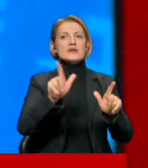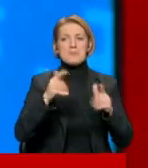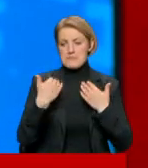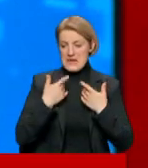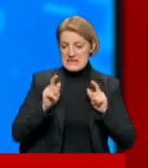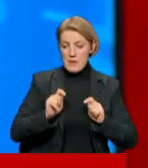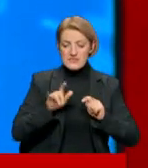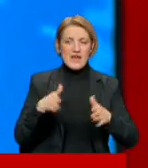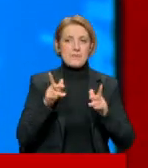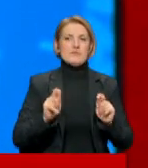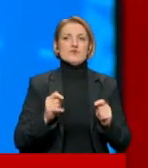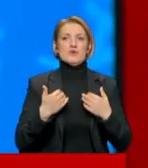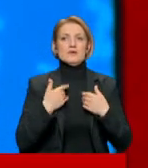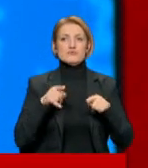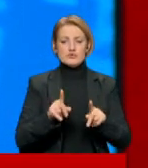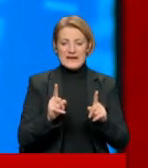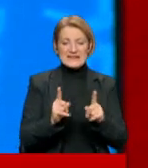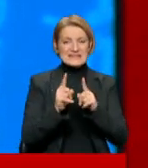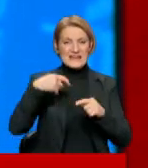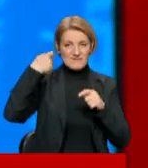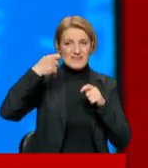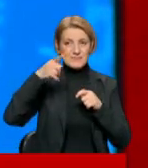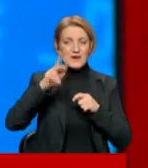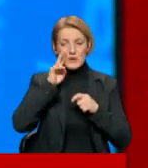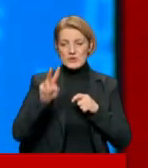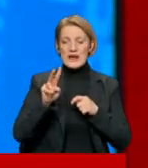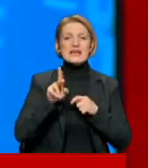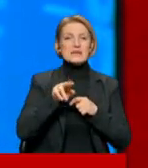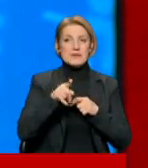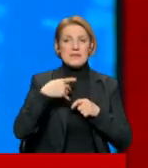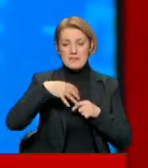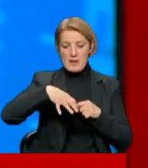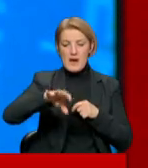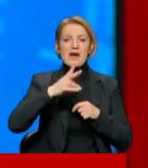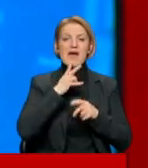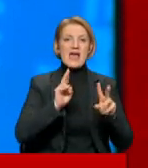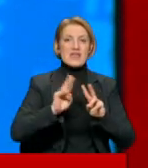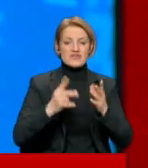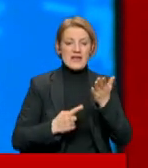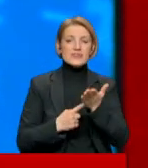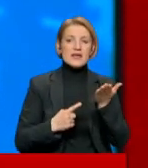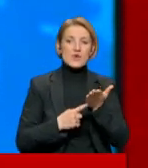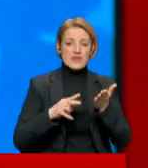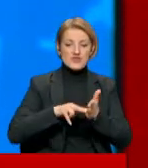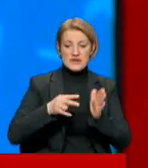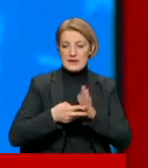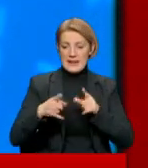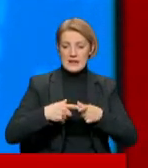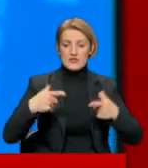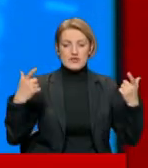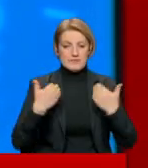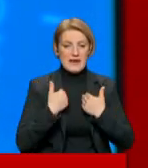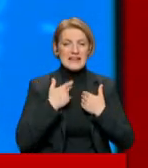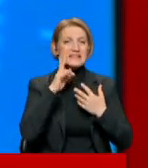de yapabileceğimi yapıyorum. Bu kısa filmde de gösterdiğiniz gibi benim alanım enerji teknolojilerini geliştirmek